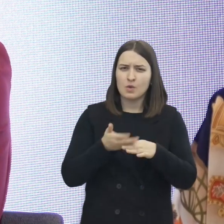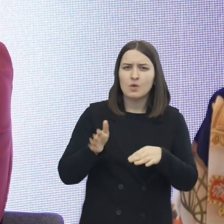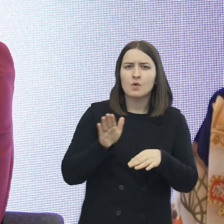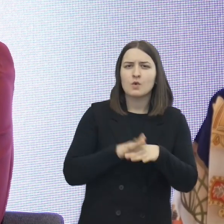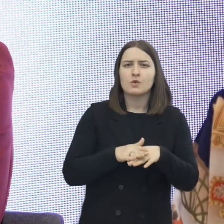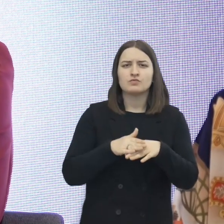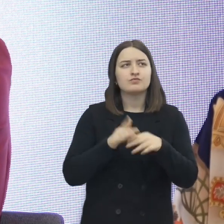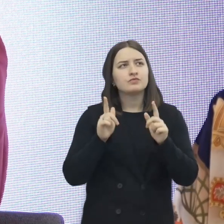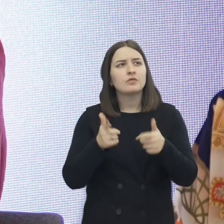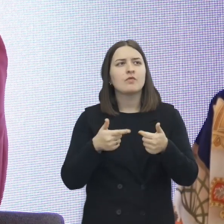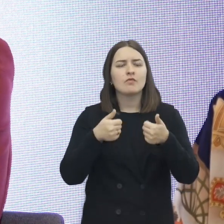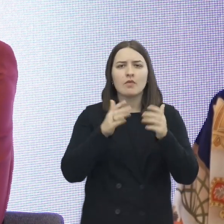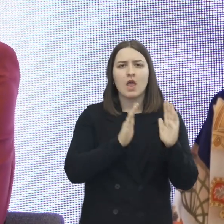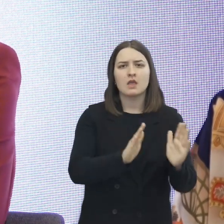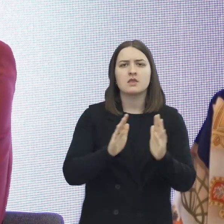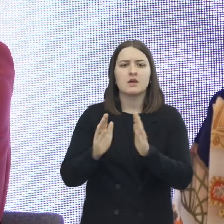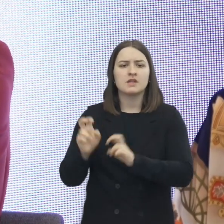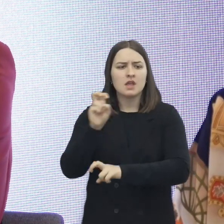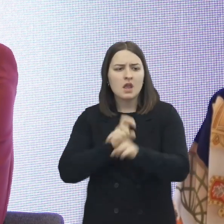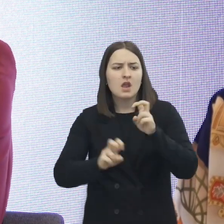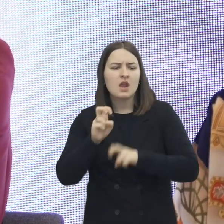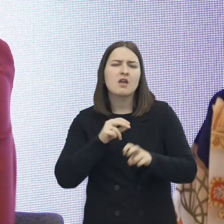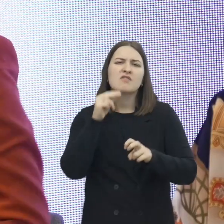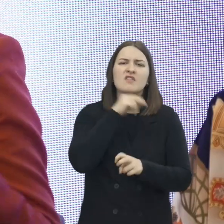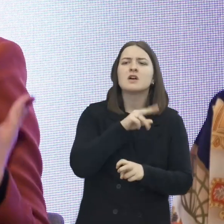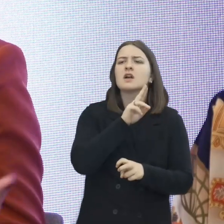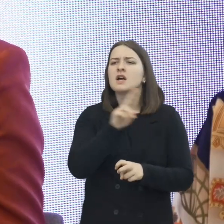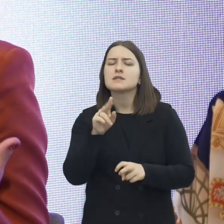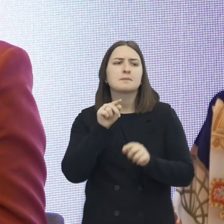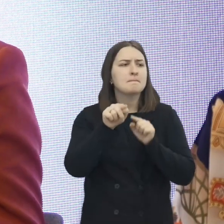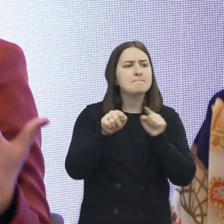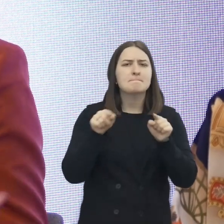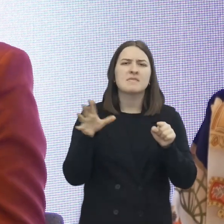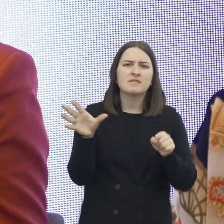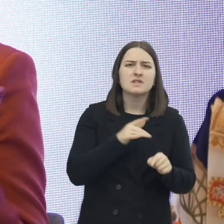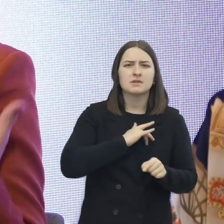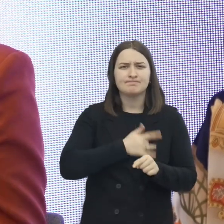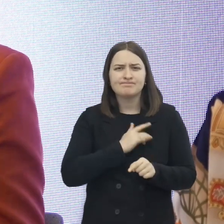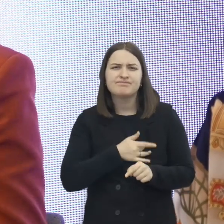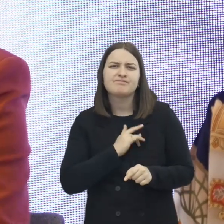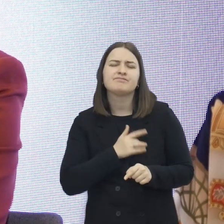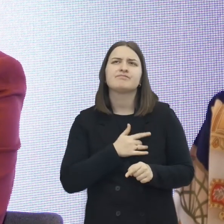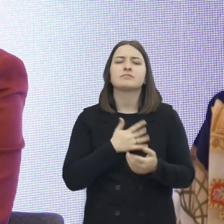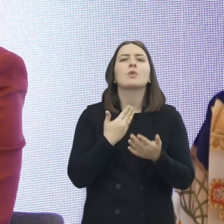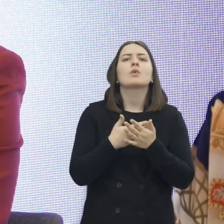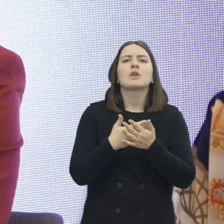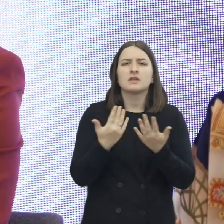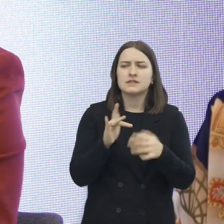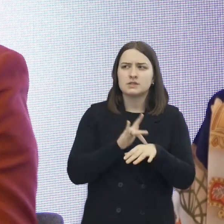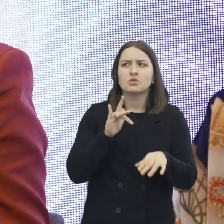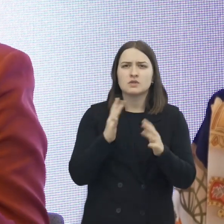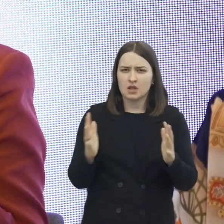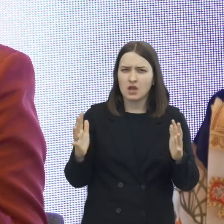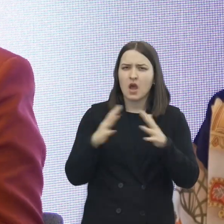įvairiais etapais, ką apkaltinti dėl ko nors, ar ne? Visi jaučia stresą dėl hibridinio karo, dėl karo apskritai.